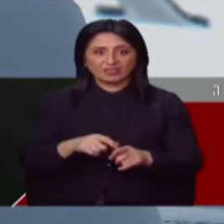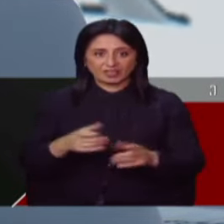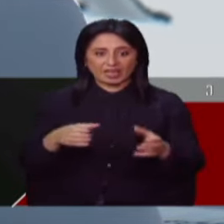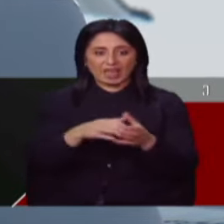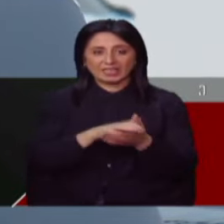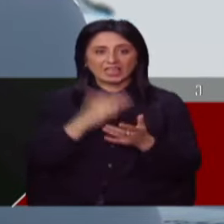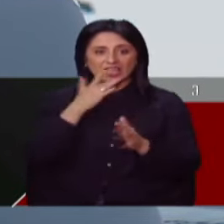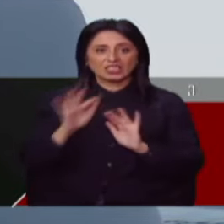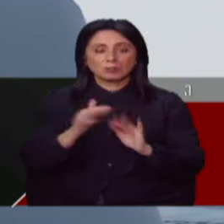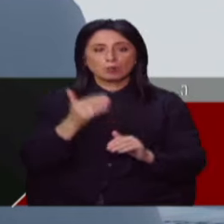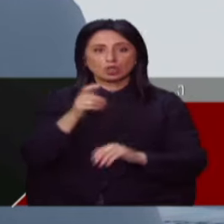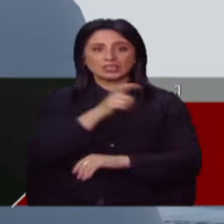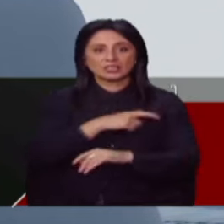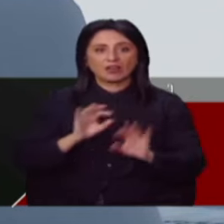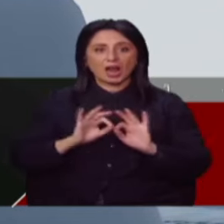էրթյանոբա նացիոնալորի